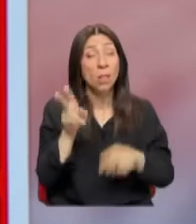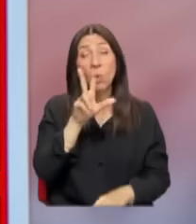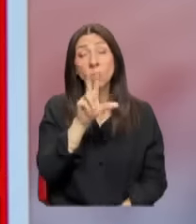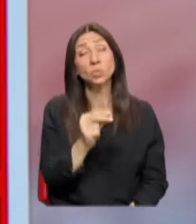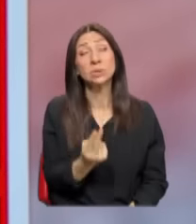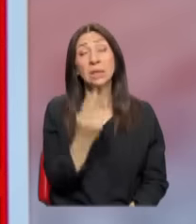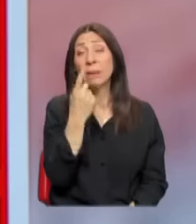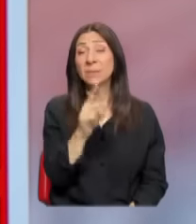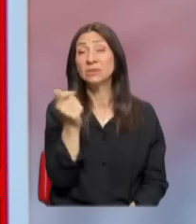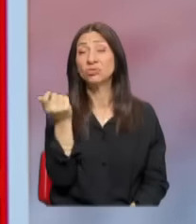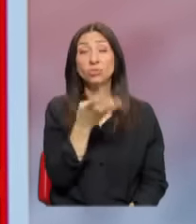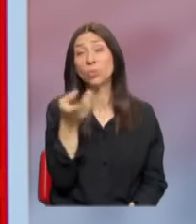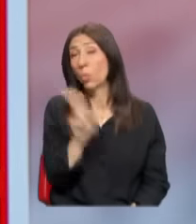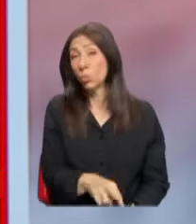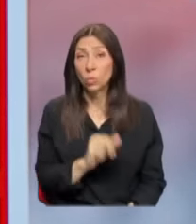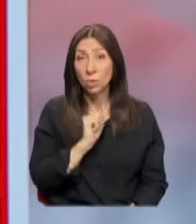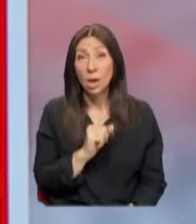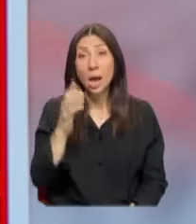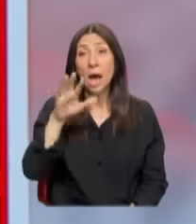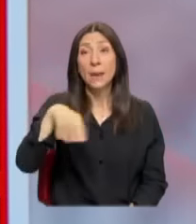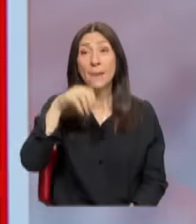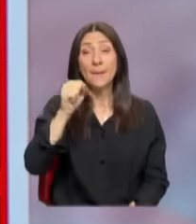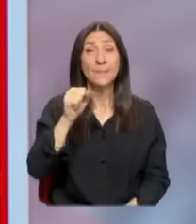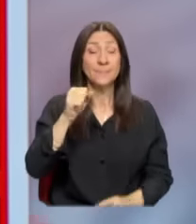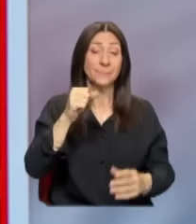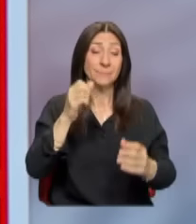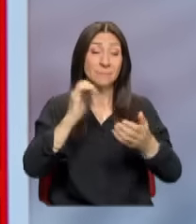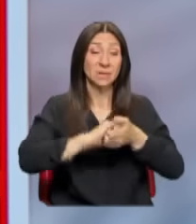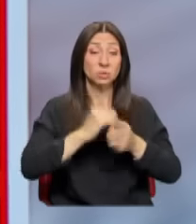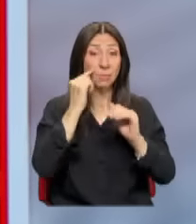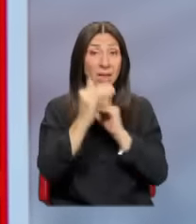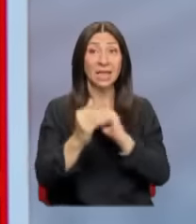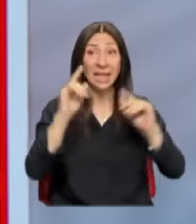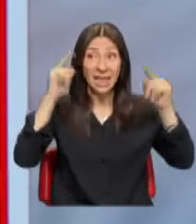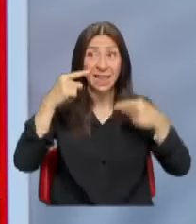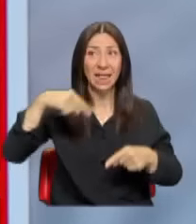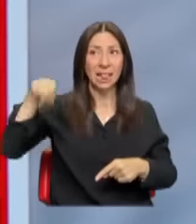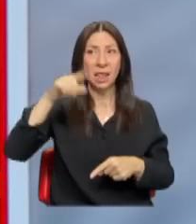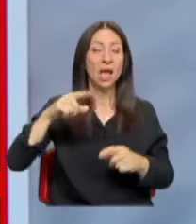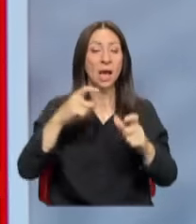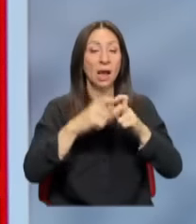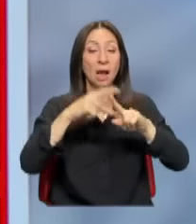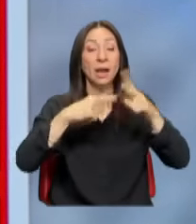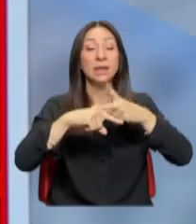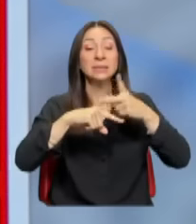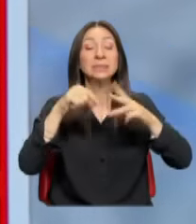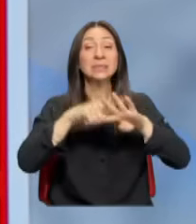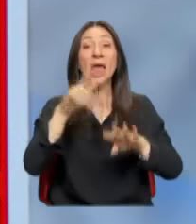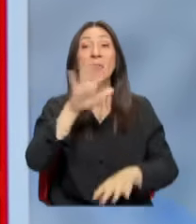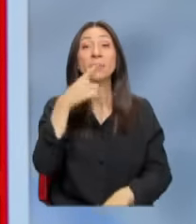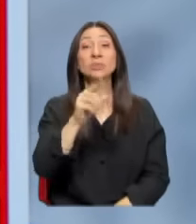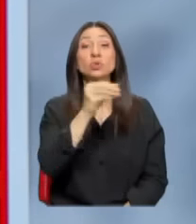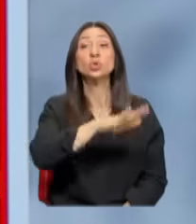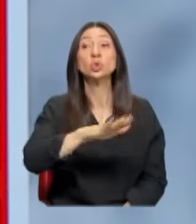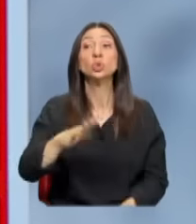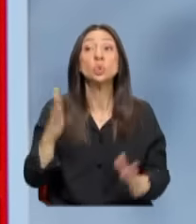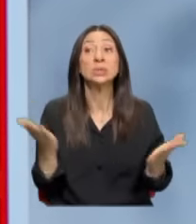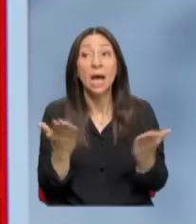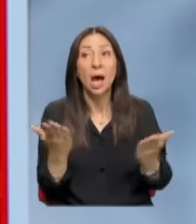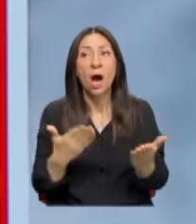binden fazla sivil katledildi. Başkentlere seslenen Birleşmiş Milletler yetkilileri Gazze'de 50 bin çocuğun